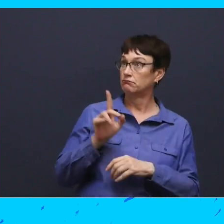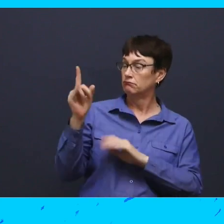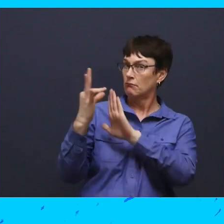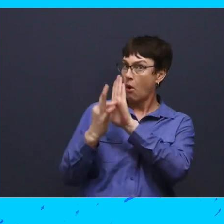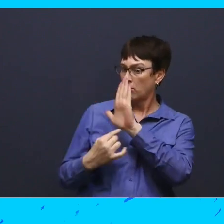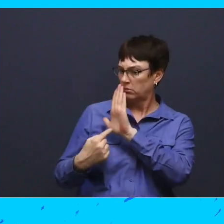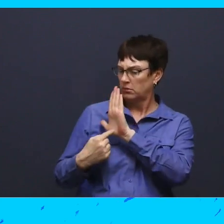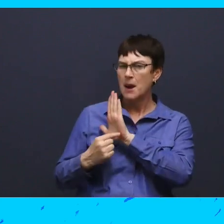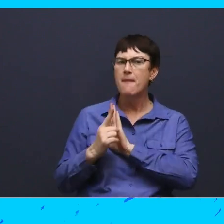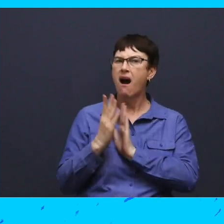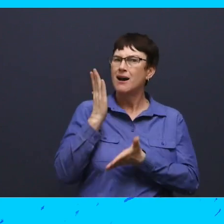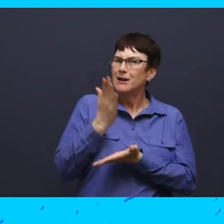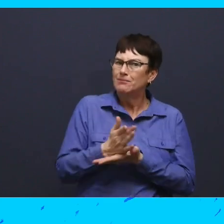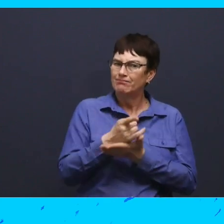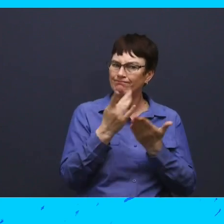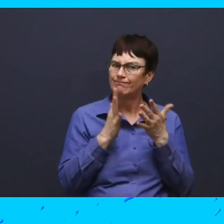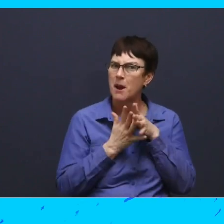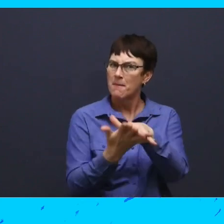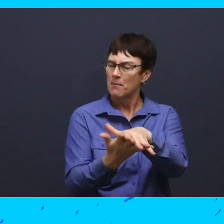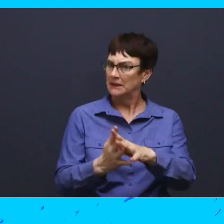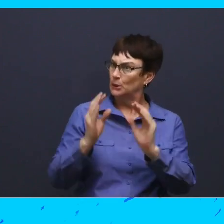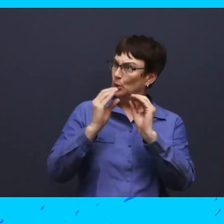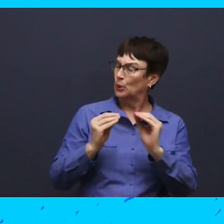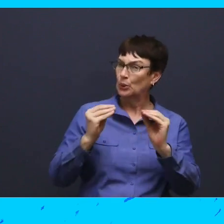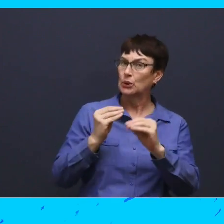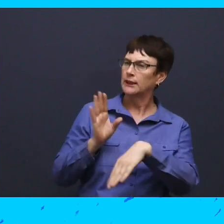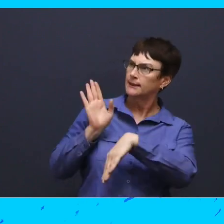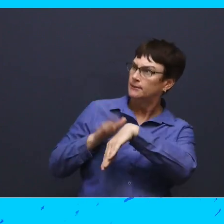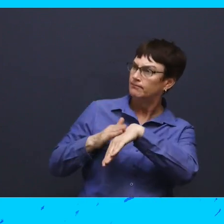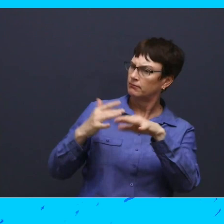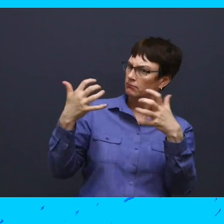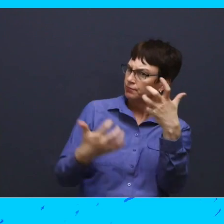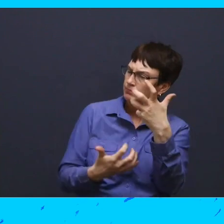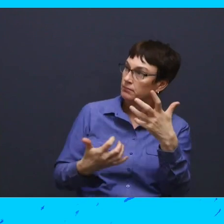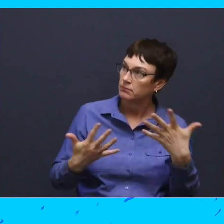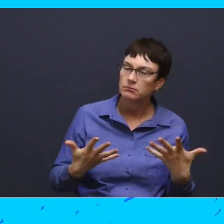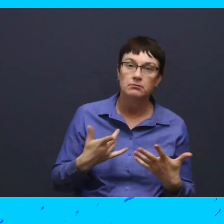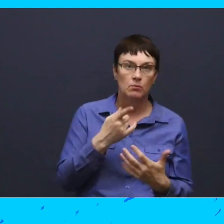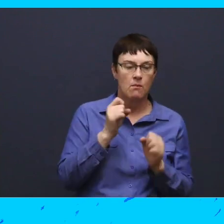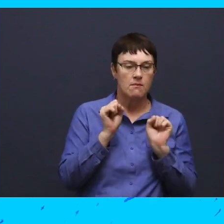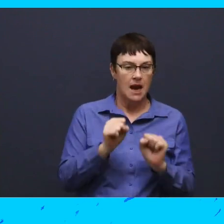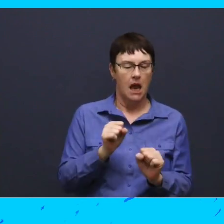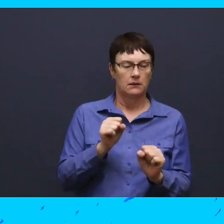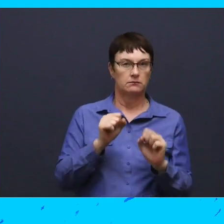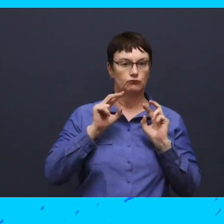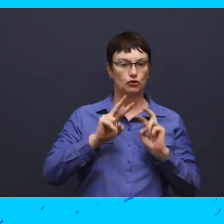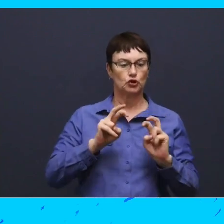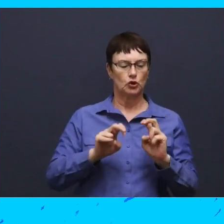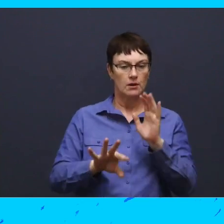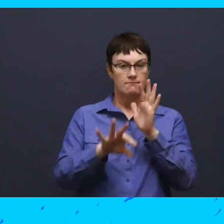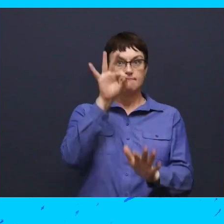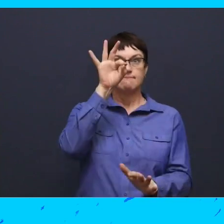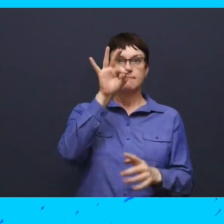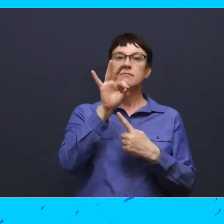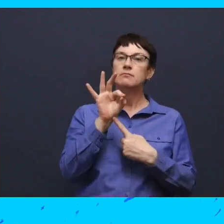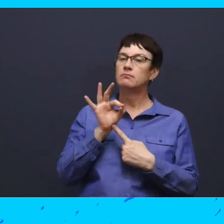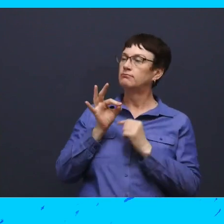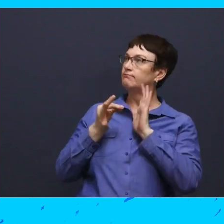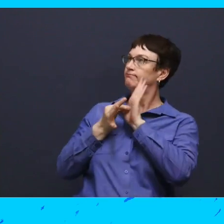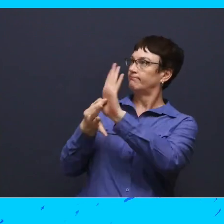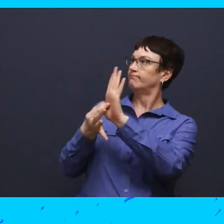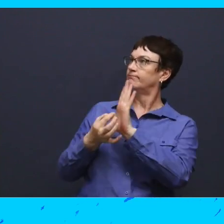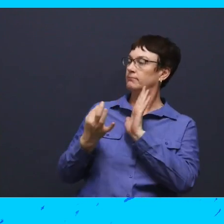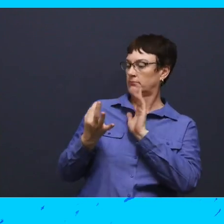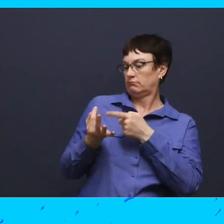Il faut commencer du début et utiliser effectivement les évidences pour que les gouvernements